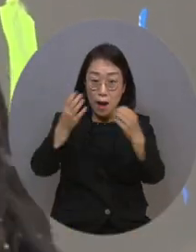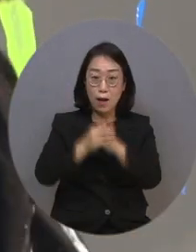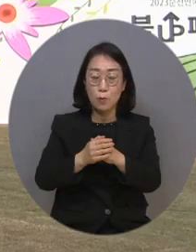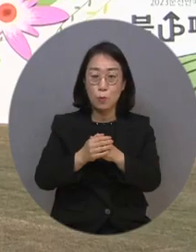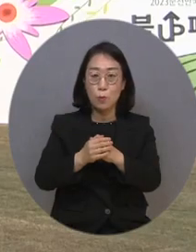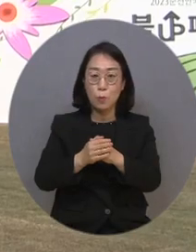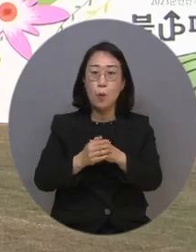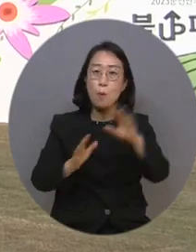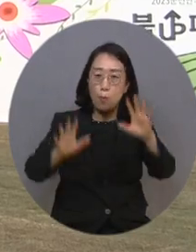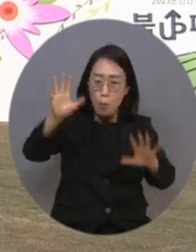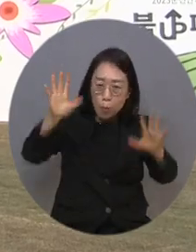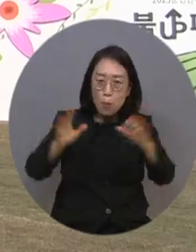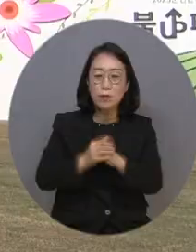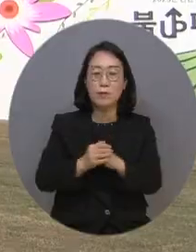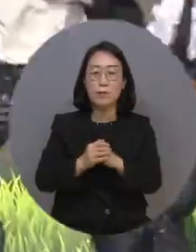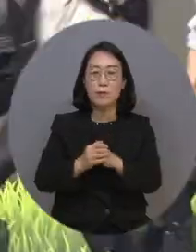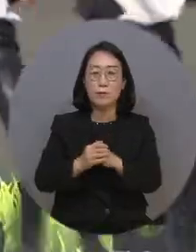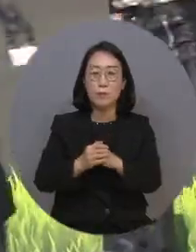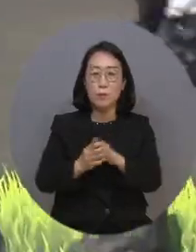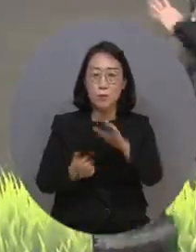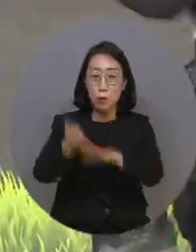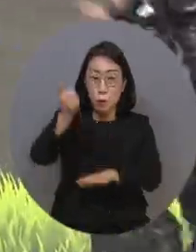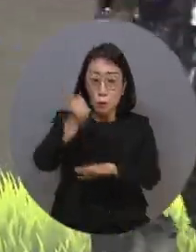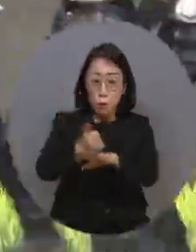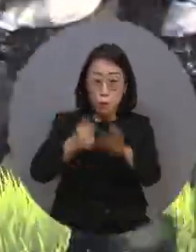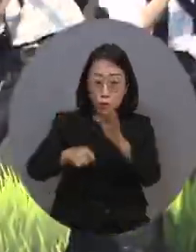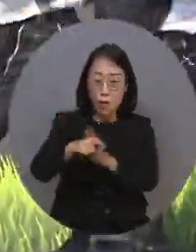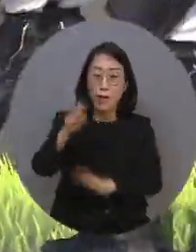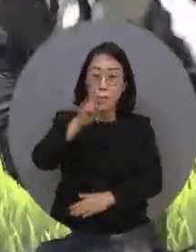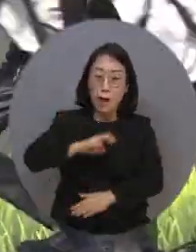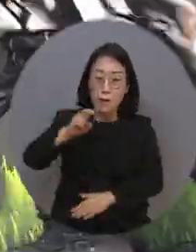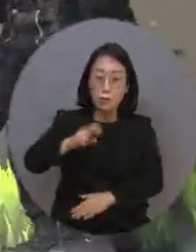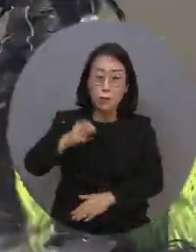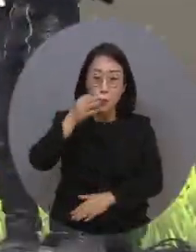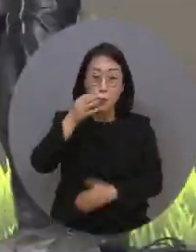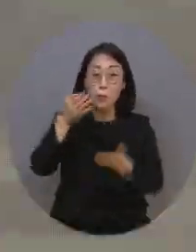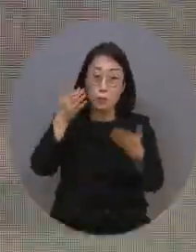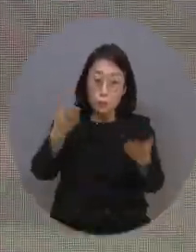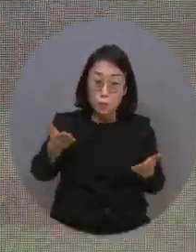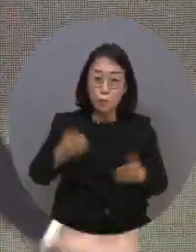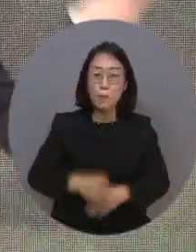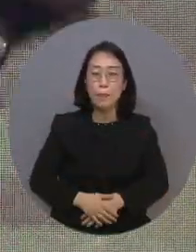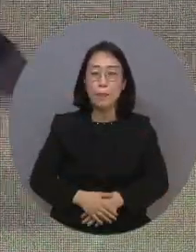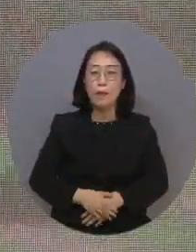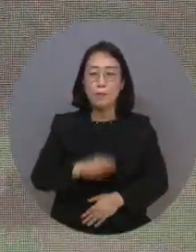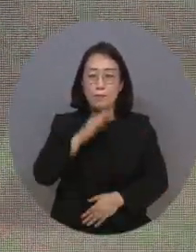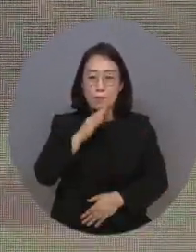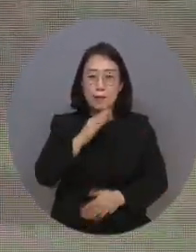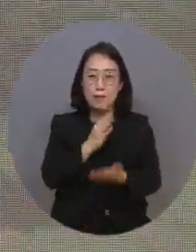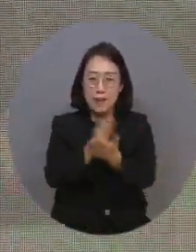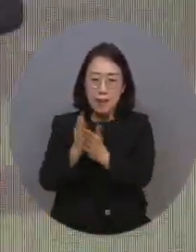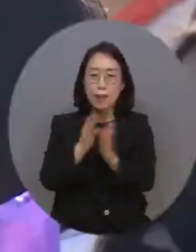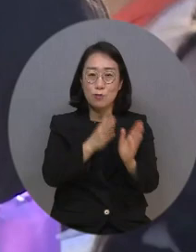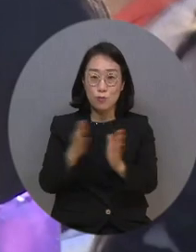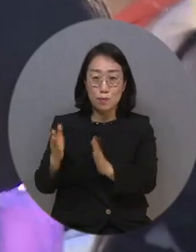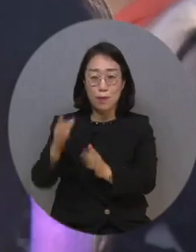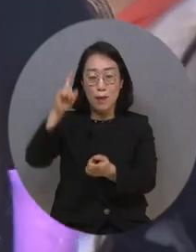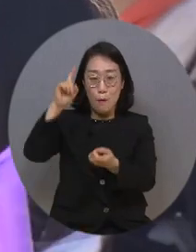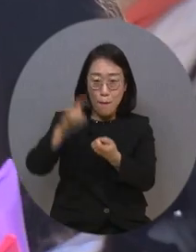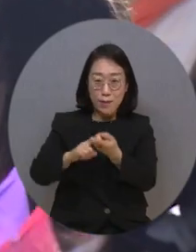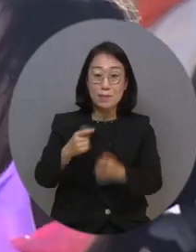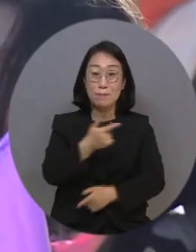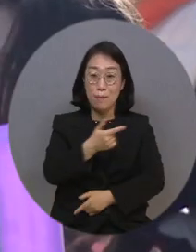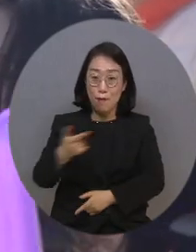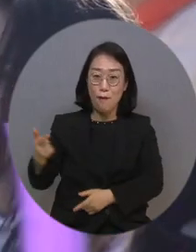퍼포먼스 성공개체를 응원하는 국내 정상급 가수들의 축하 공연이 이어지며 풍성한 볼거리로 시민들의 큰